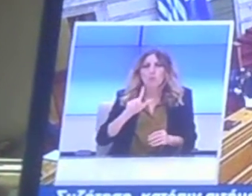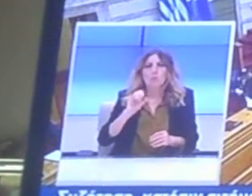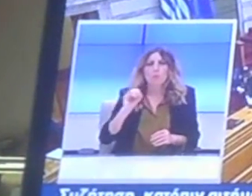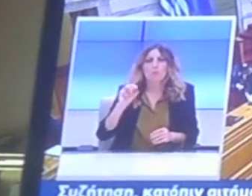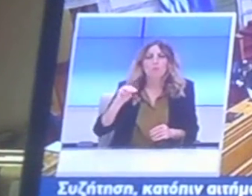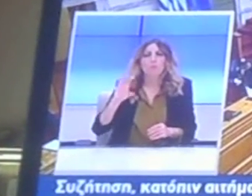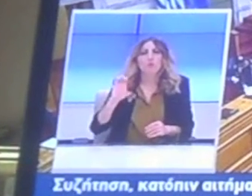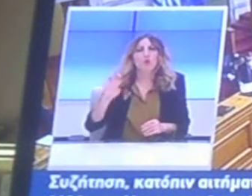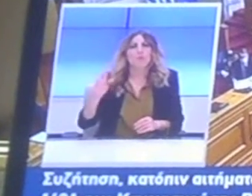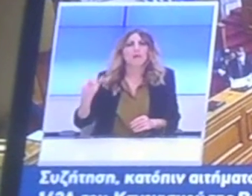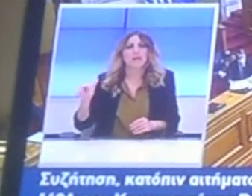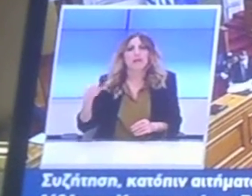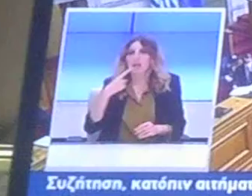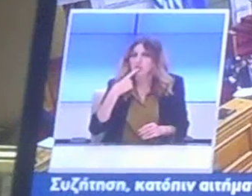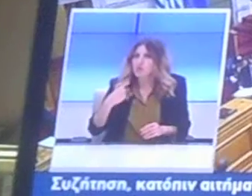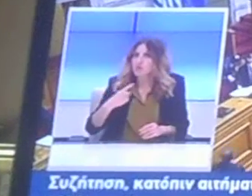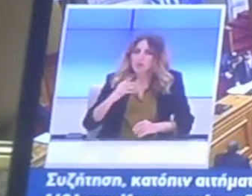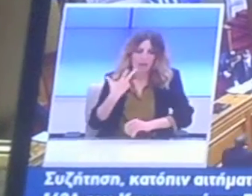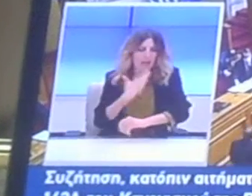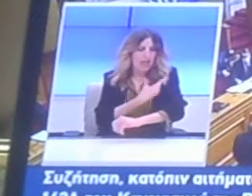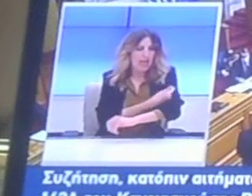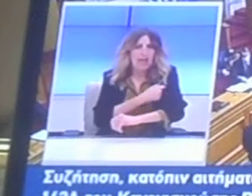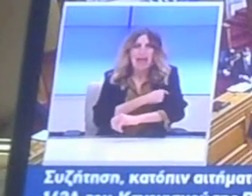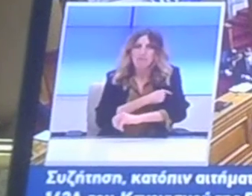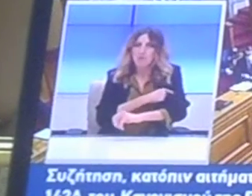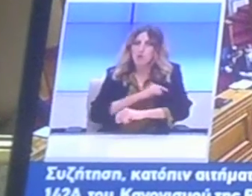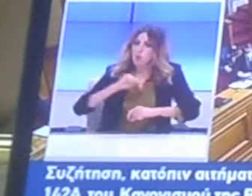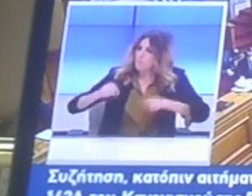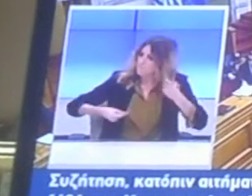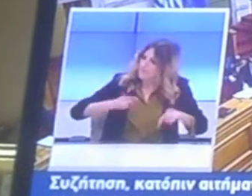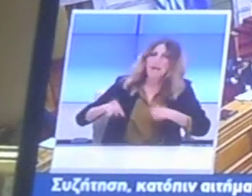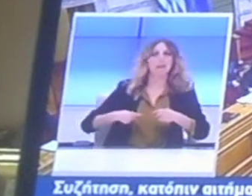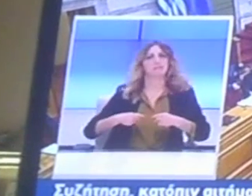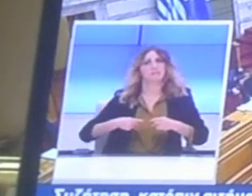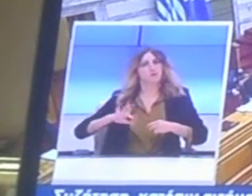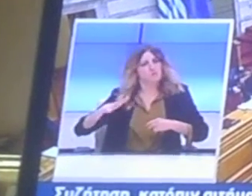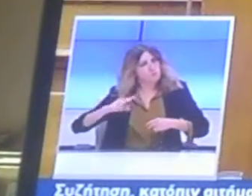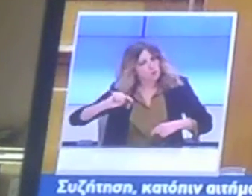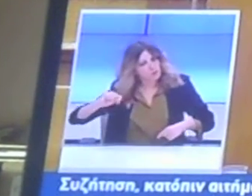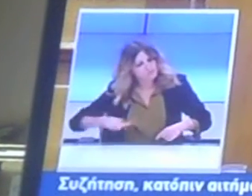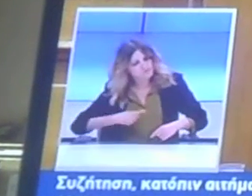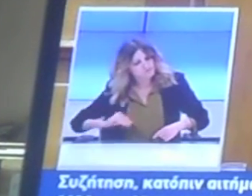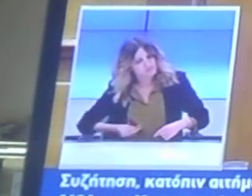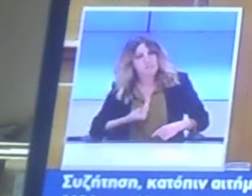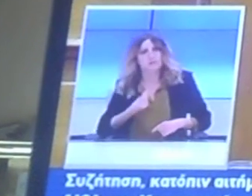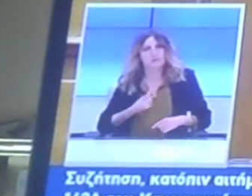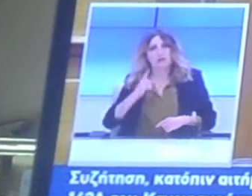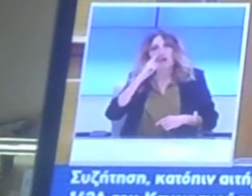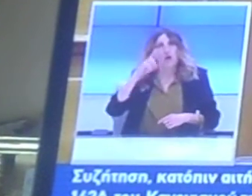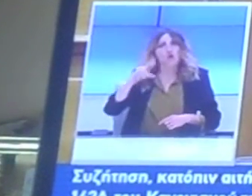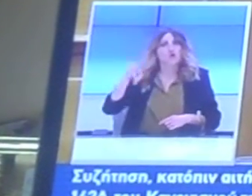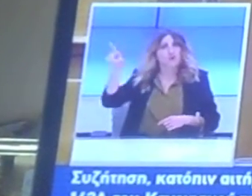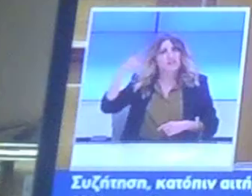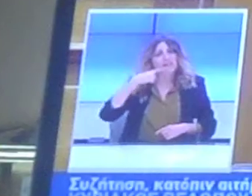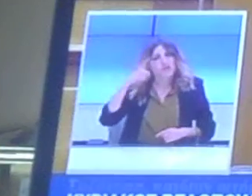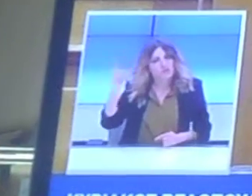ότι είμαστε σίγουροι ότι είναι ασφαλές. Σήμερα ο Bloomberg, είστε για τόσα δεκαετία, κύριε. Σήμερα πριν από λίγα λεπτά, ότι η Νορβηγία, το νορβηγικό κράτος, είπε